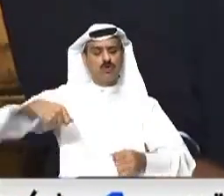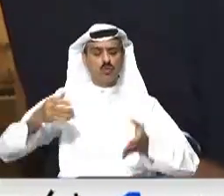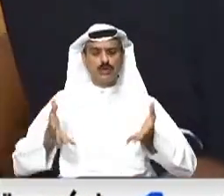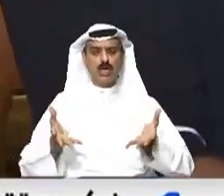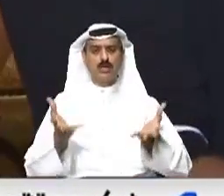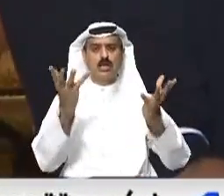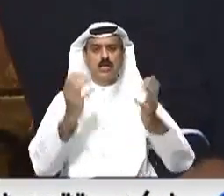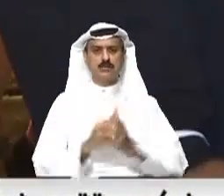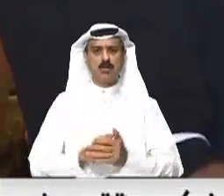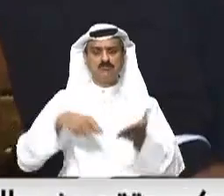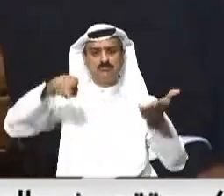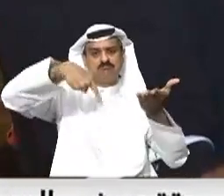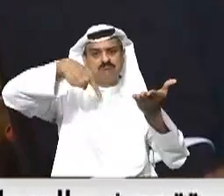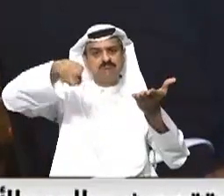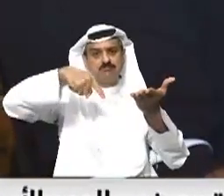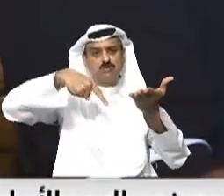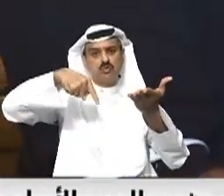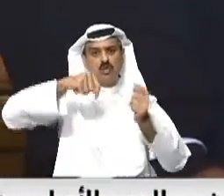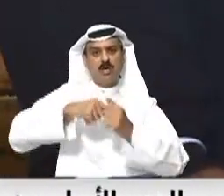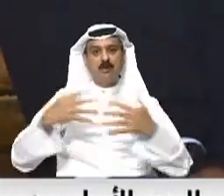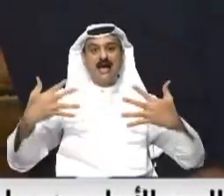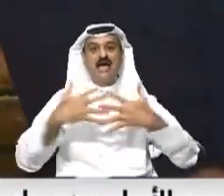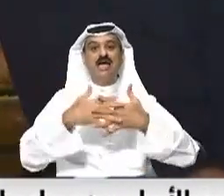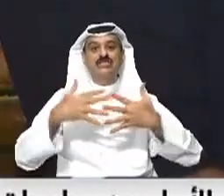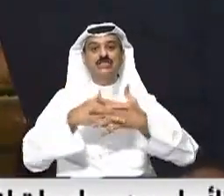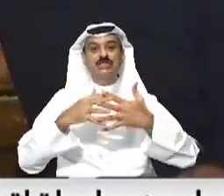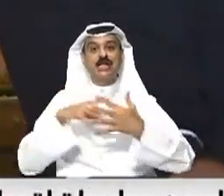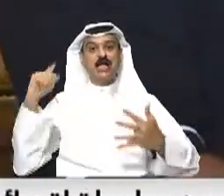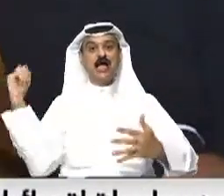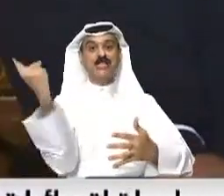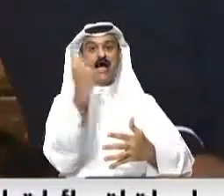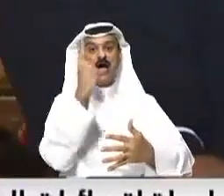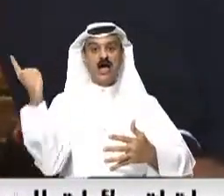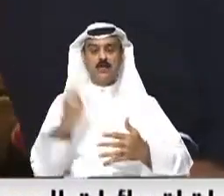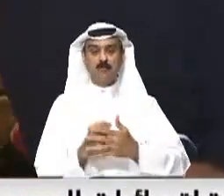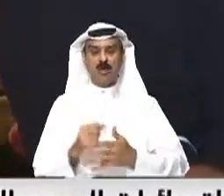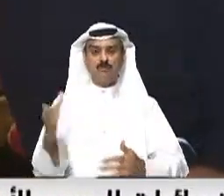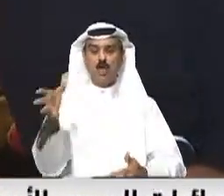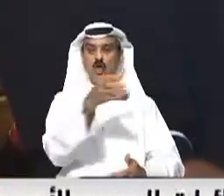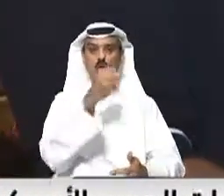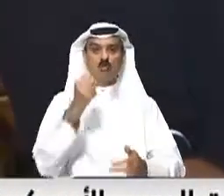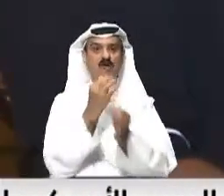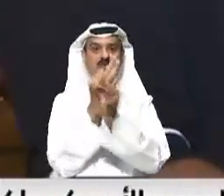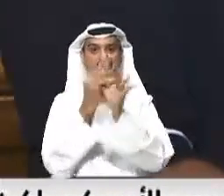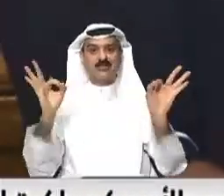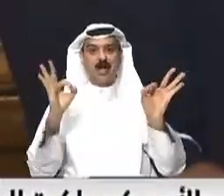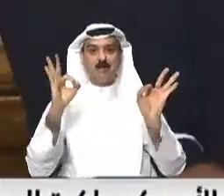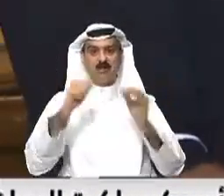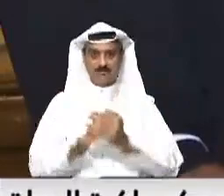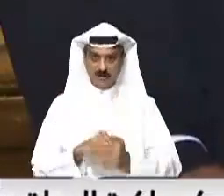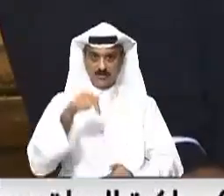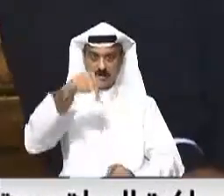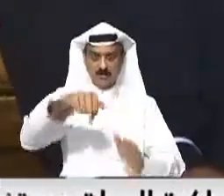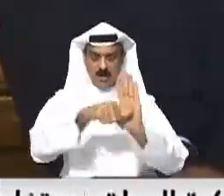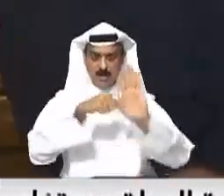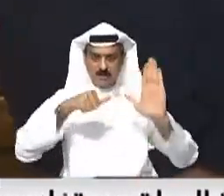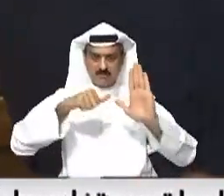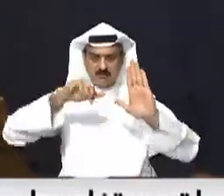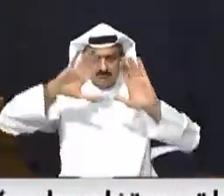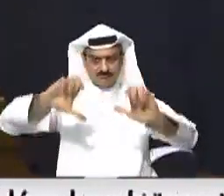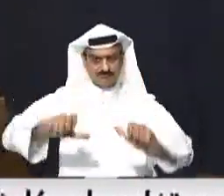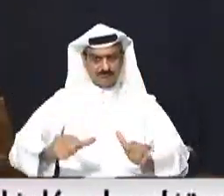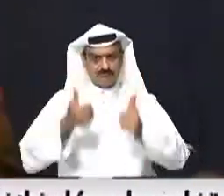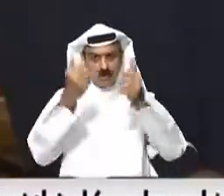بتوقيع عقود مع شركات عالمية لجميع محافظات الكويت لبدء في الصيانة الجذرية